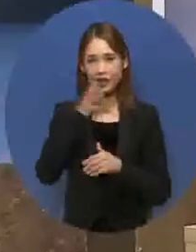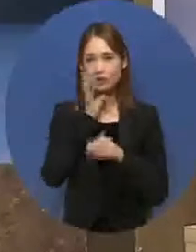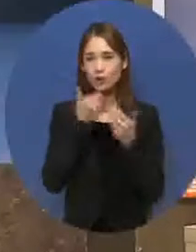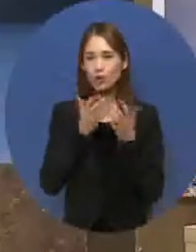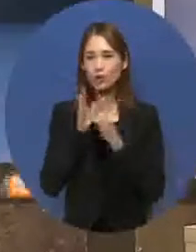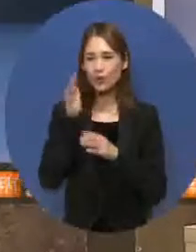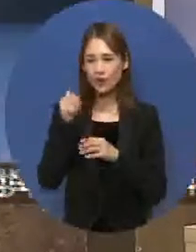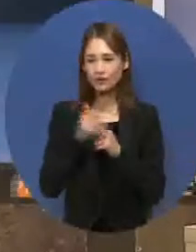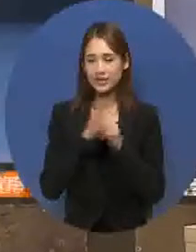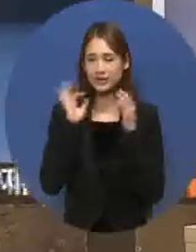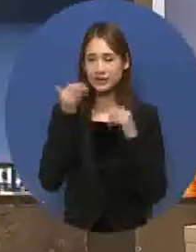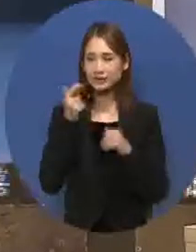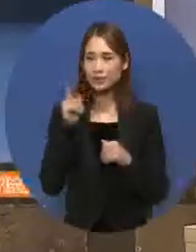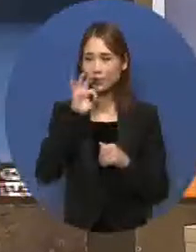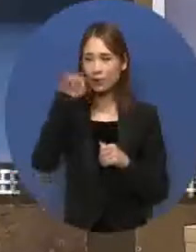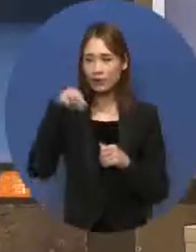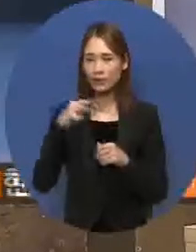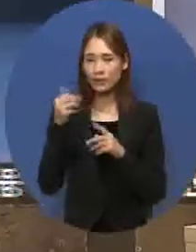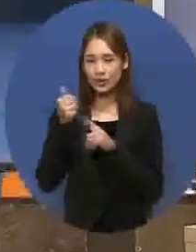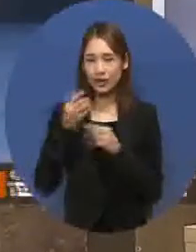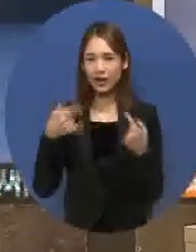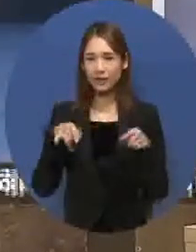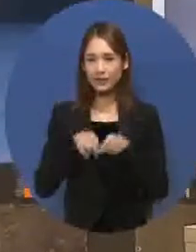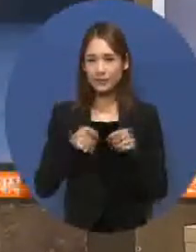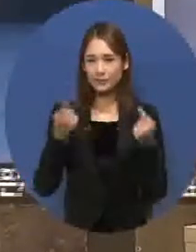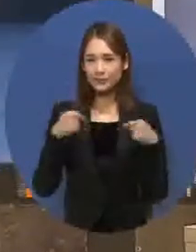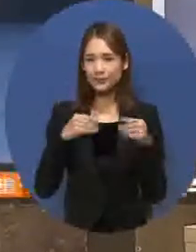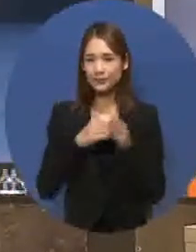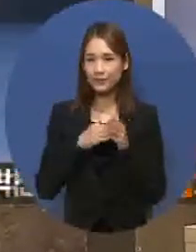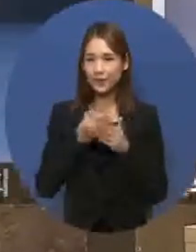대한노인회 김후일 회장님과 함께 했습니다.